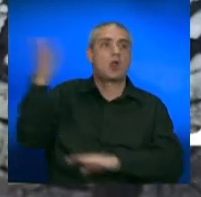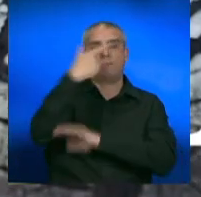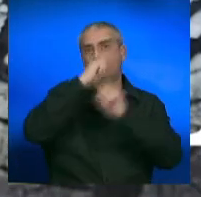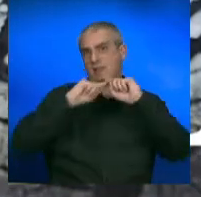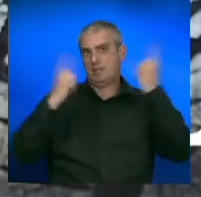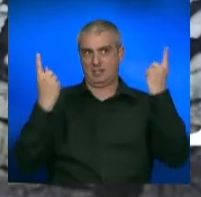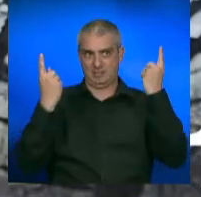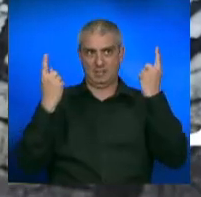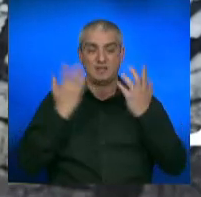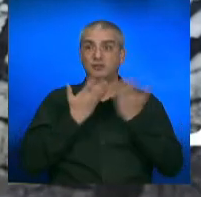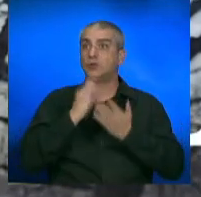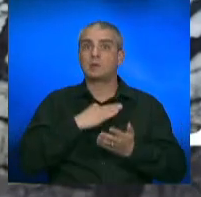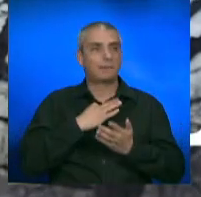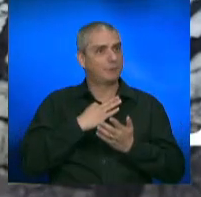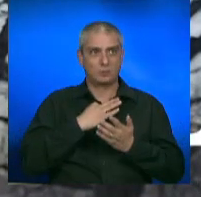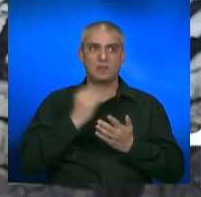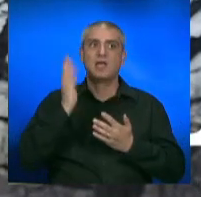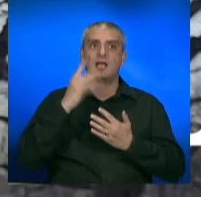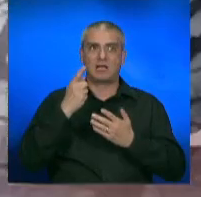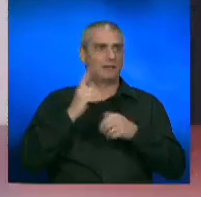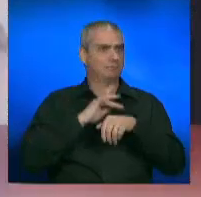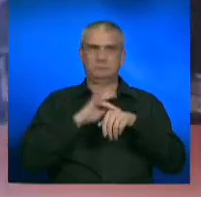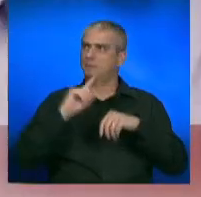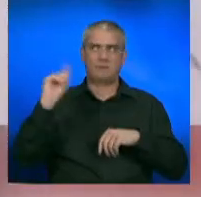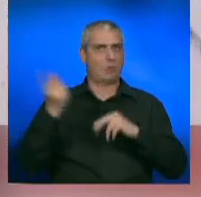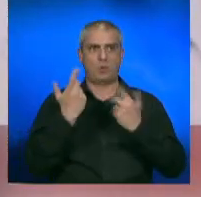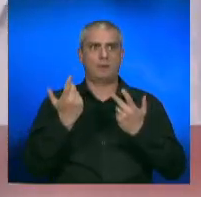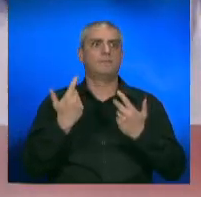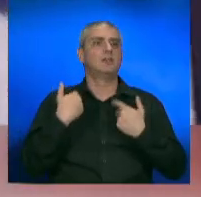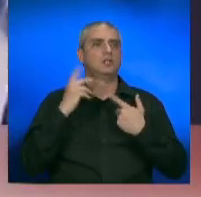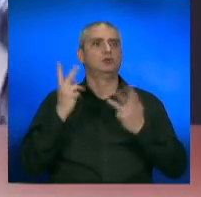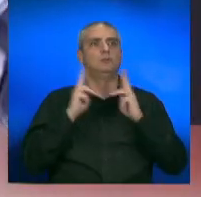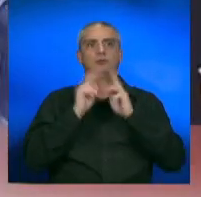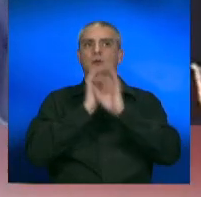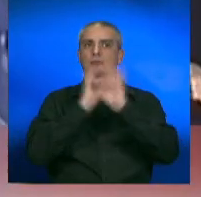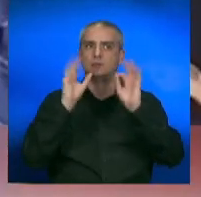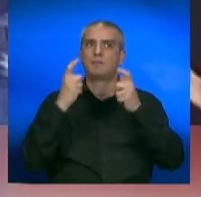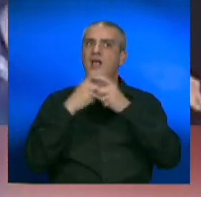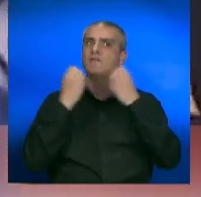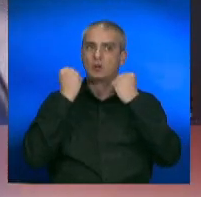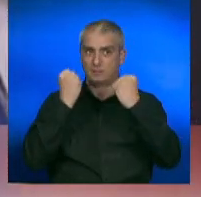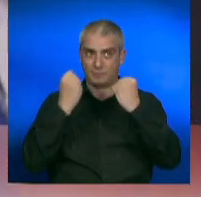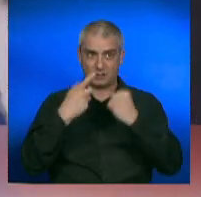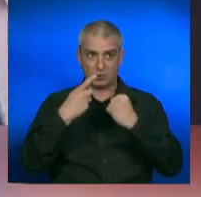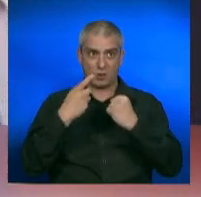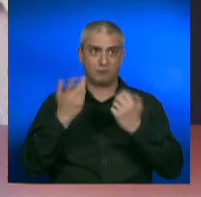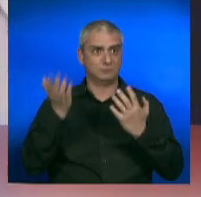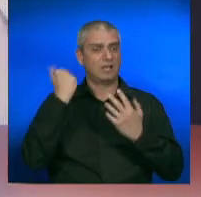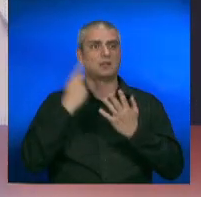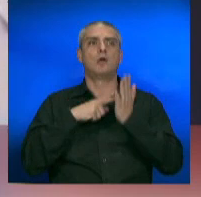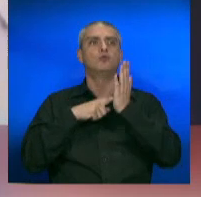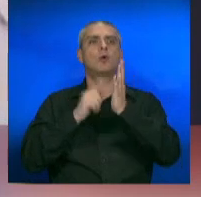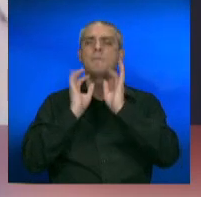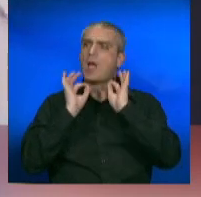אבל שירותי הבריאות אינם זמינים לכלל הציבור. We had a terrific meeting with the insurance companies, a real example of a